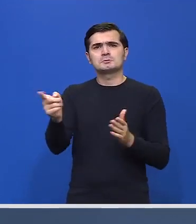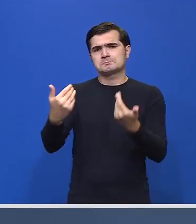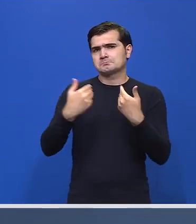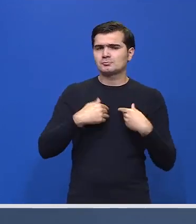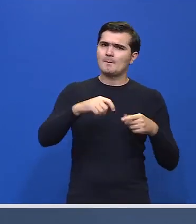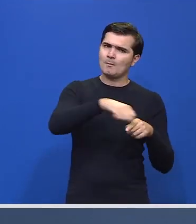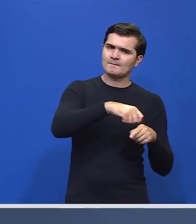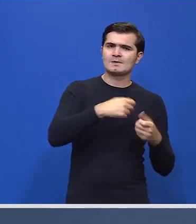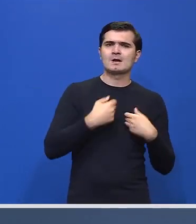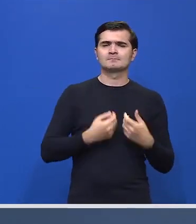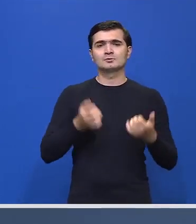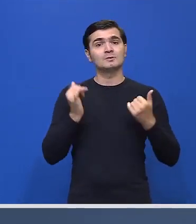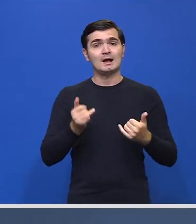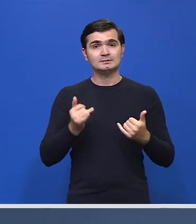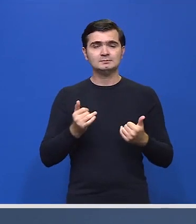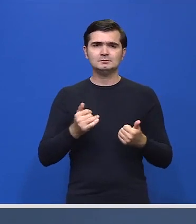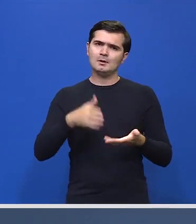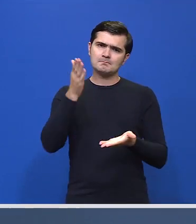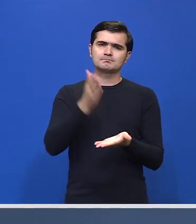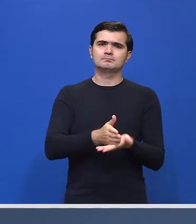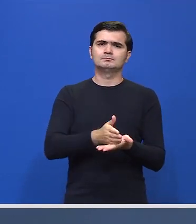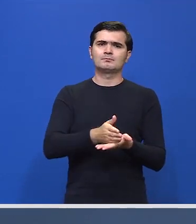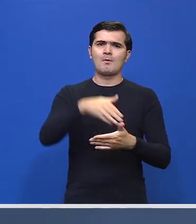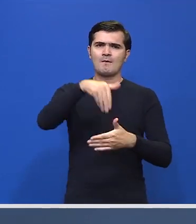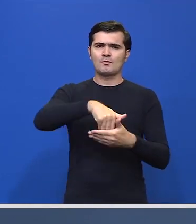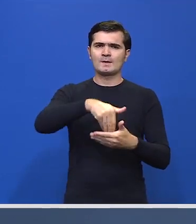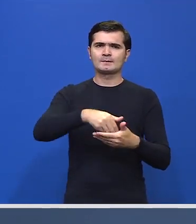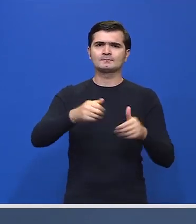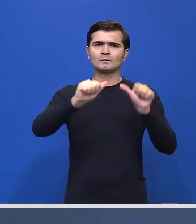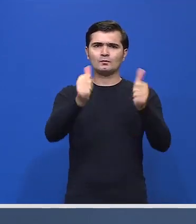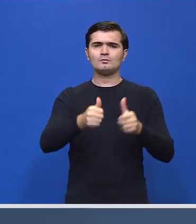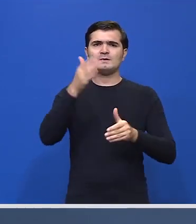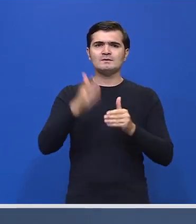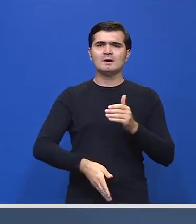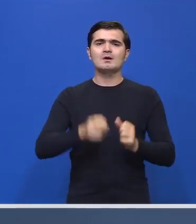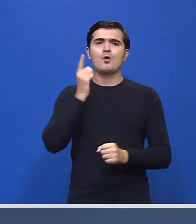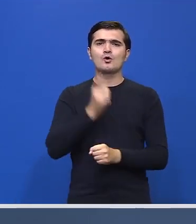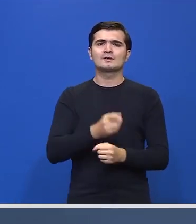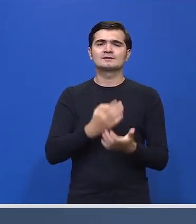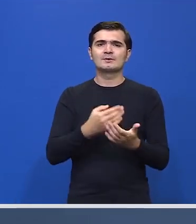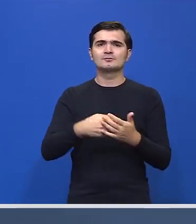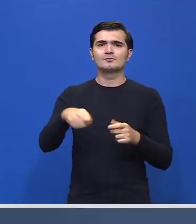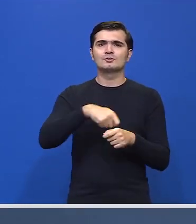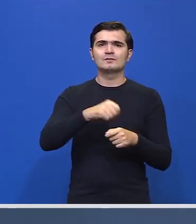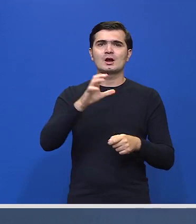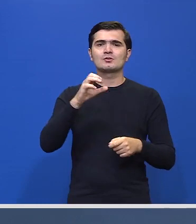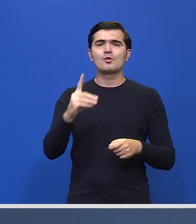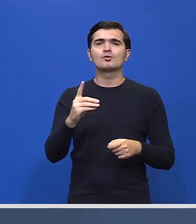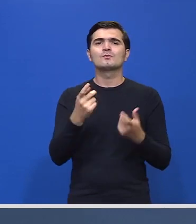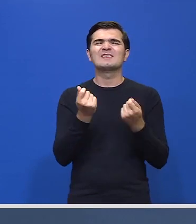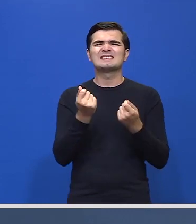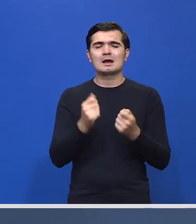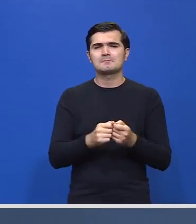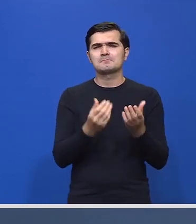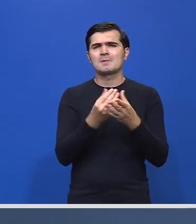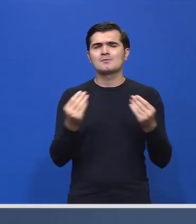care astăzi am adoptat forma finală a ordonanței privind modificările la codul fiscal. Sunt o serie de măsuri